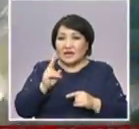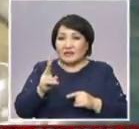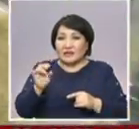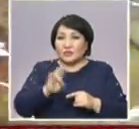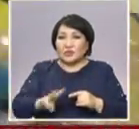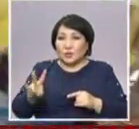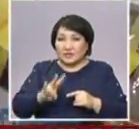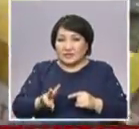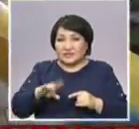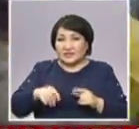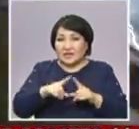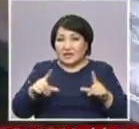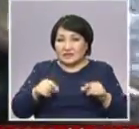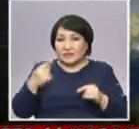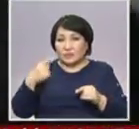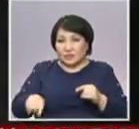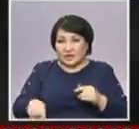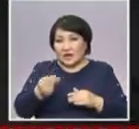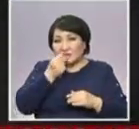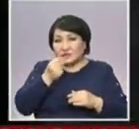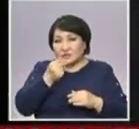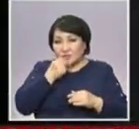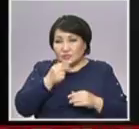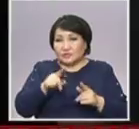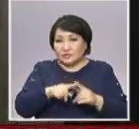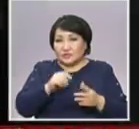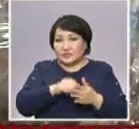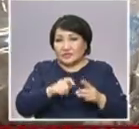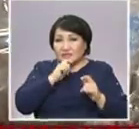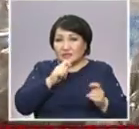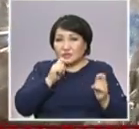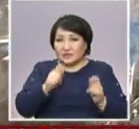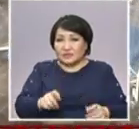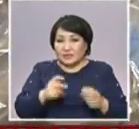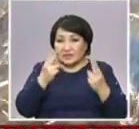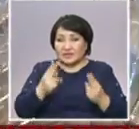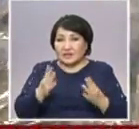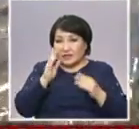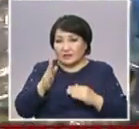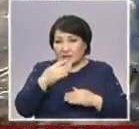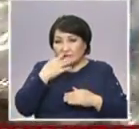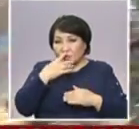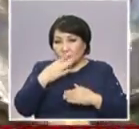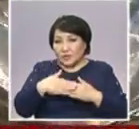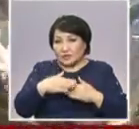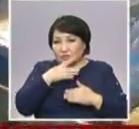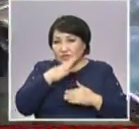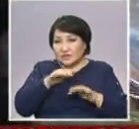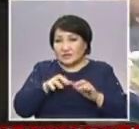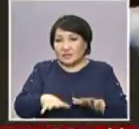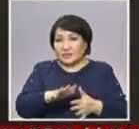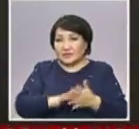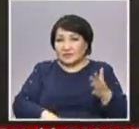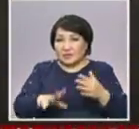Тегін картадан бөлек азық-түлік себеті де тарту етілді. Мамандар алдағы уақытта осы шараны жалғастырмақ. Айта кетсек, соңғы